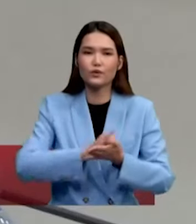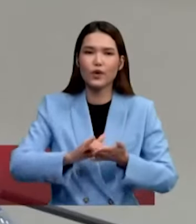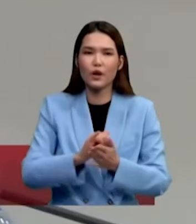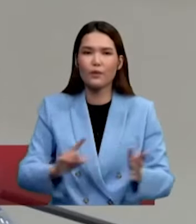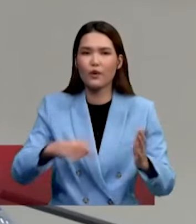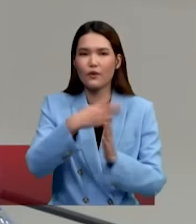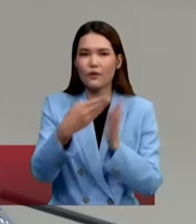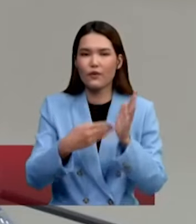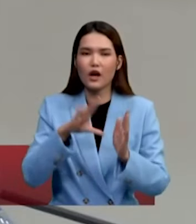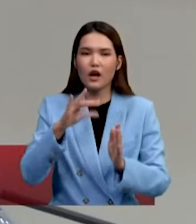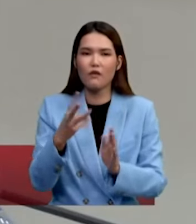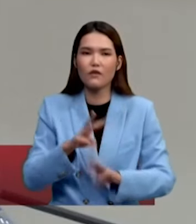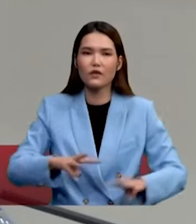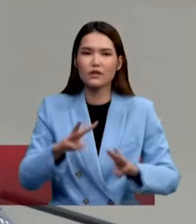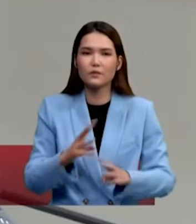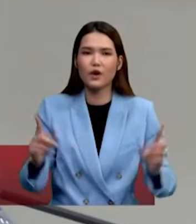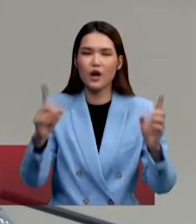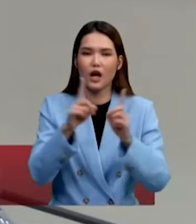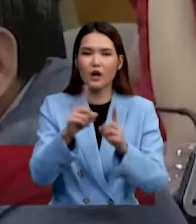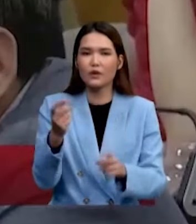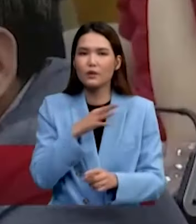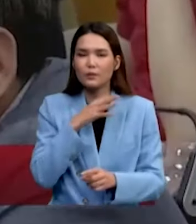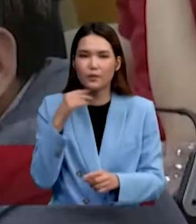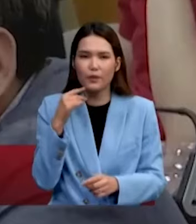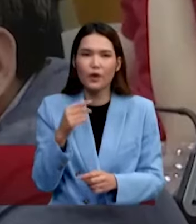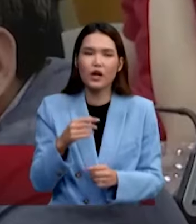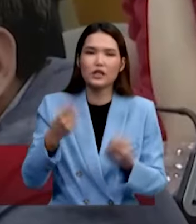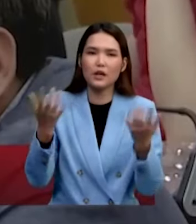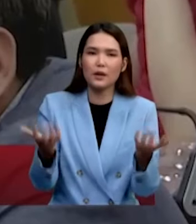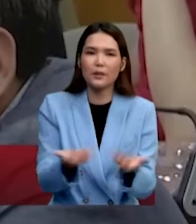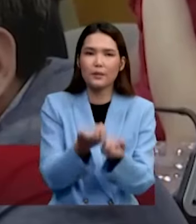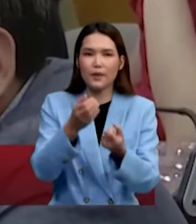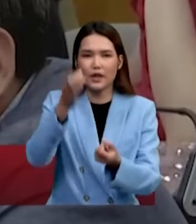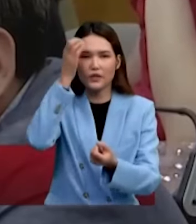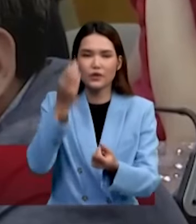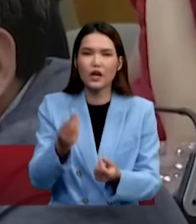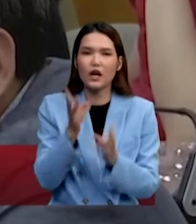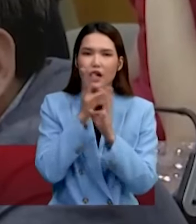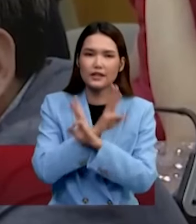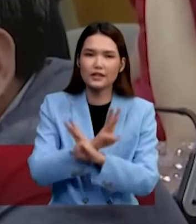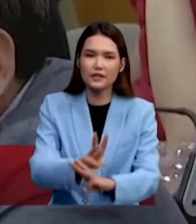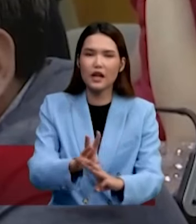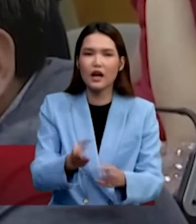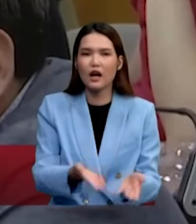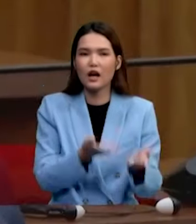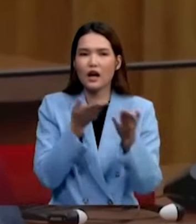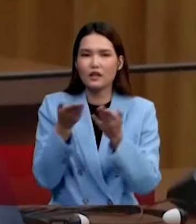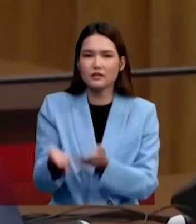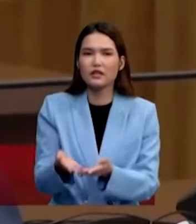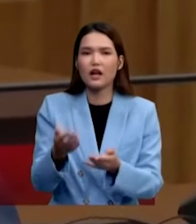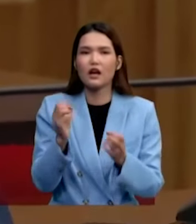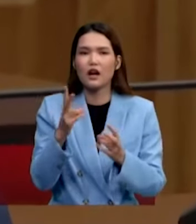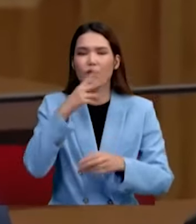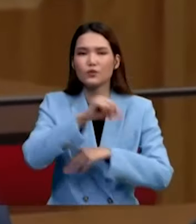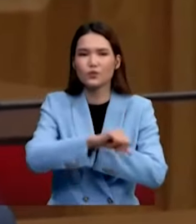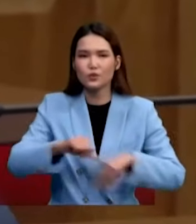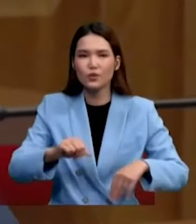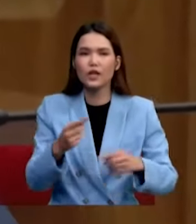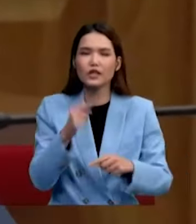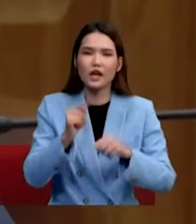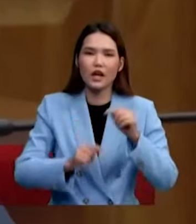к вице-министру в ходе встречи было немало. По механизмам поддержки ученых, финансированию, коммерциализации проектов, по привлечению как зарубежных,